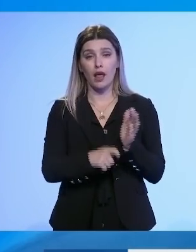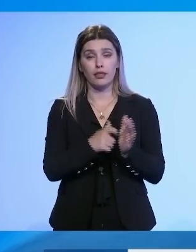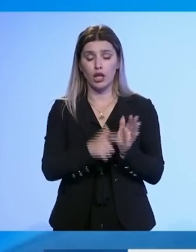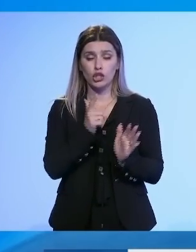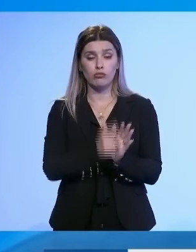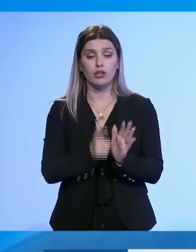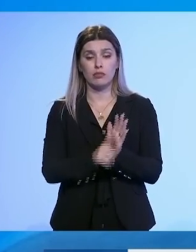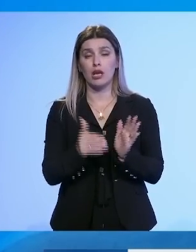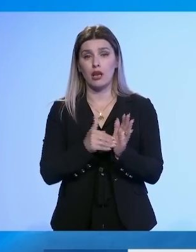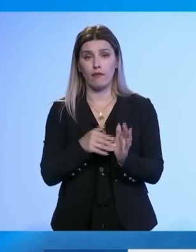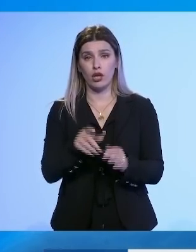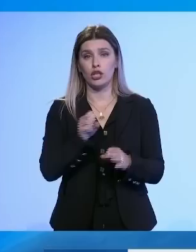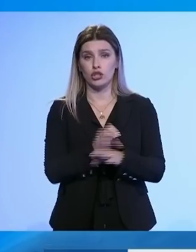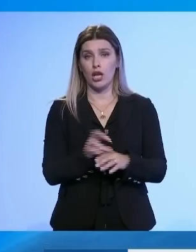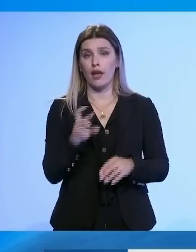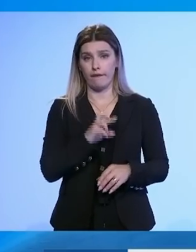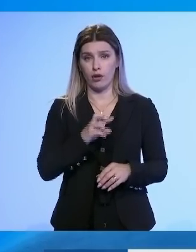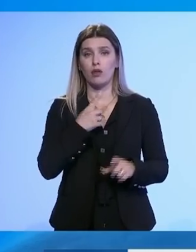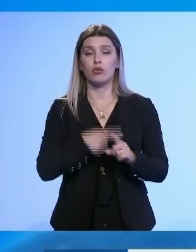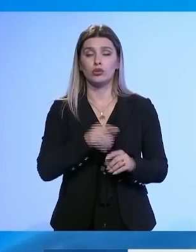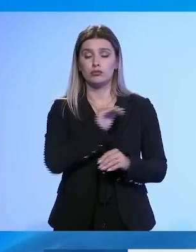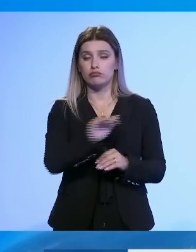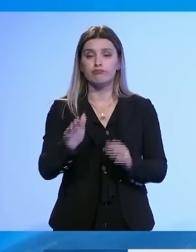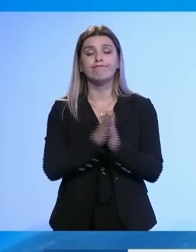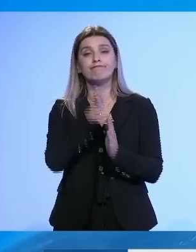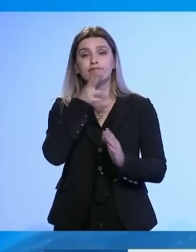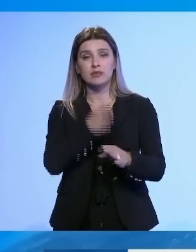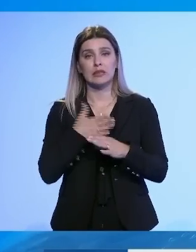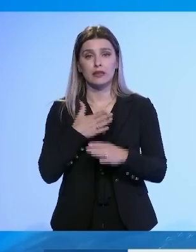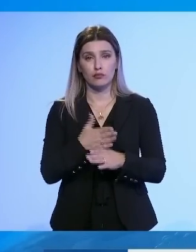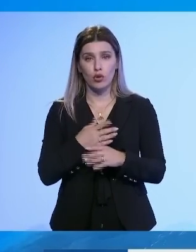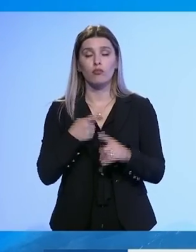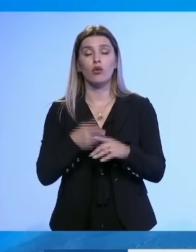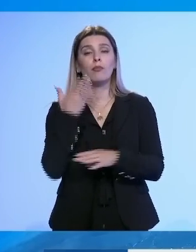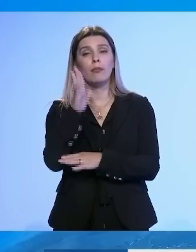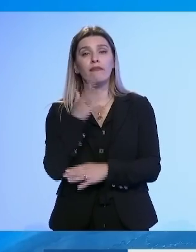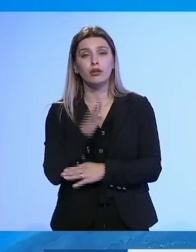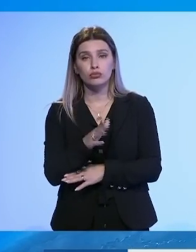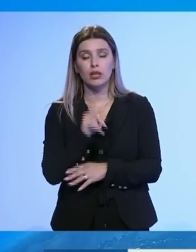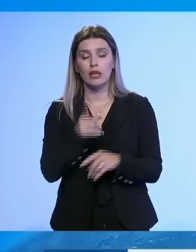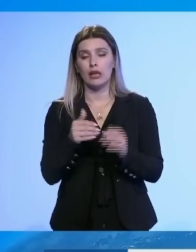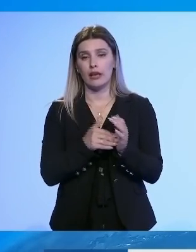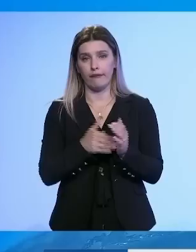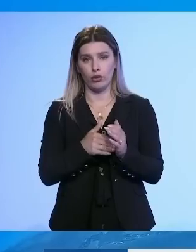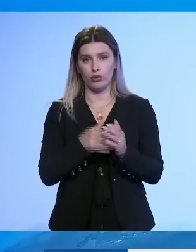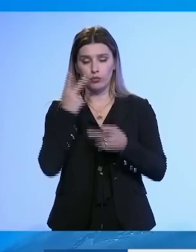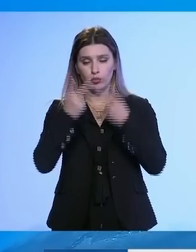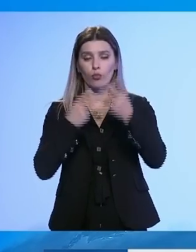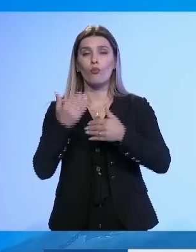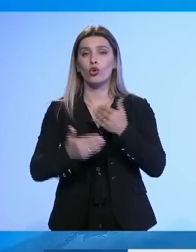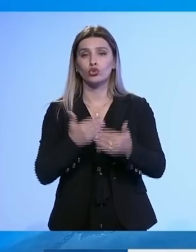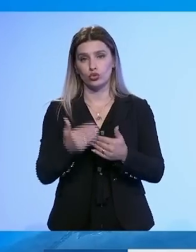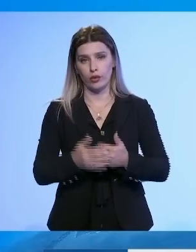shpejtë të Kosovës në Këshillin e Evropës dhe kërkoi mbështetjen e grupeve politike dhe të delegacioneve që përfaqësojnë gjatë vlerësimit dhe procedurave